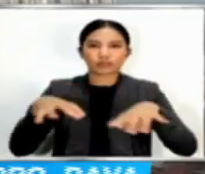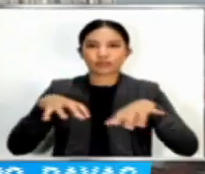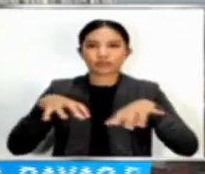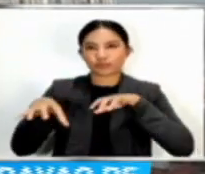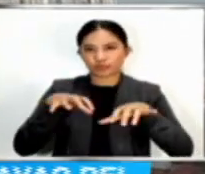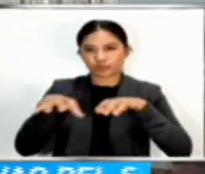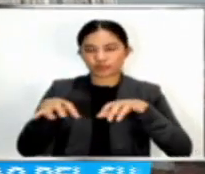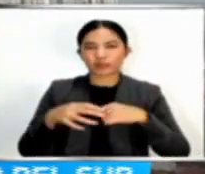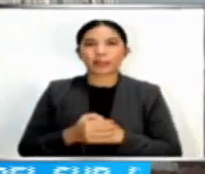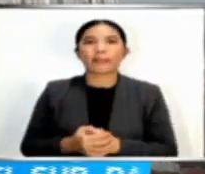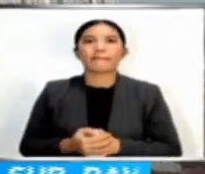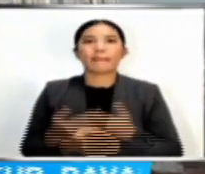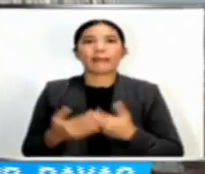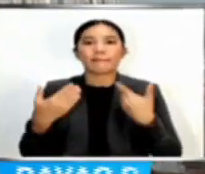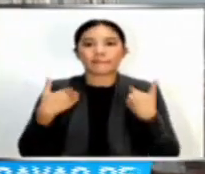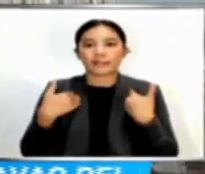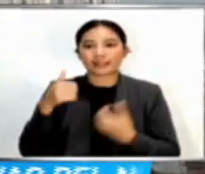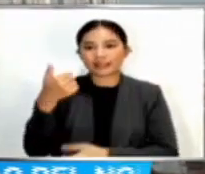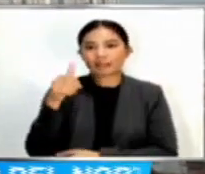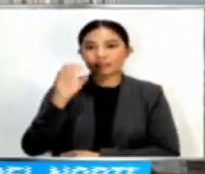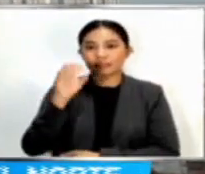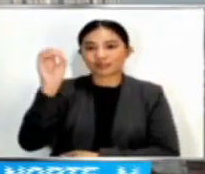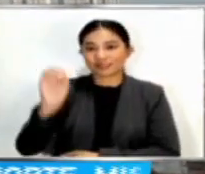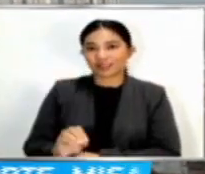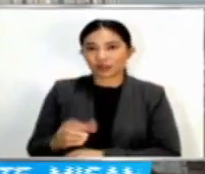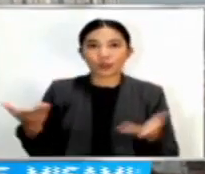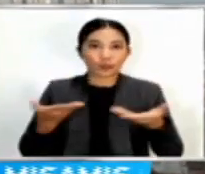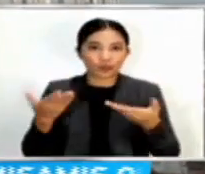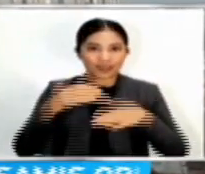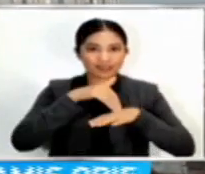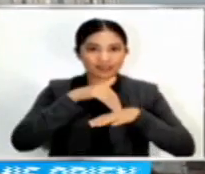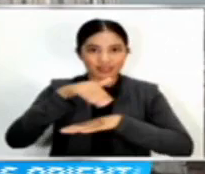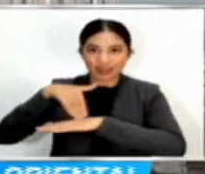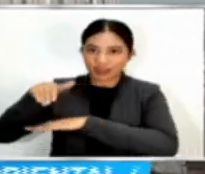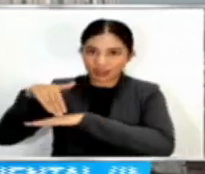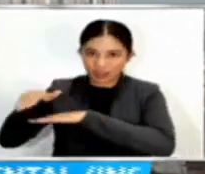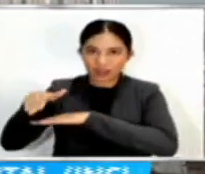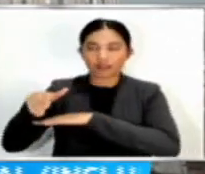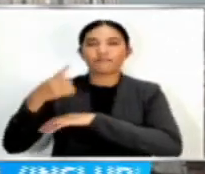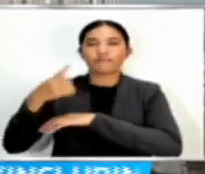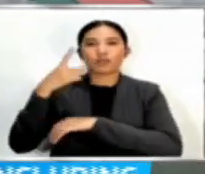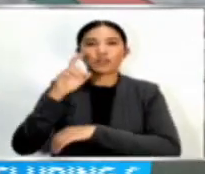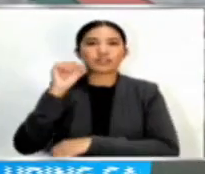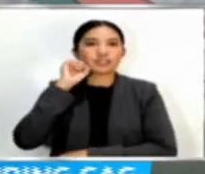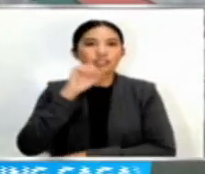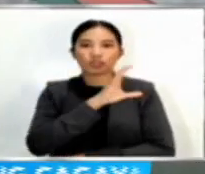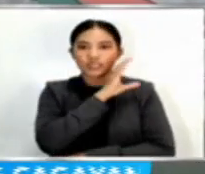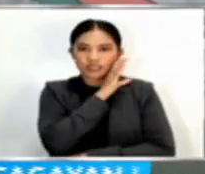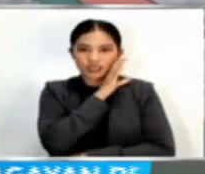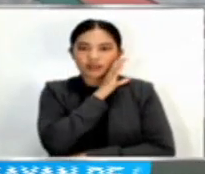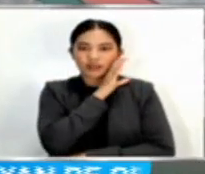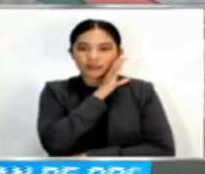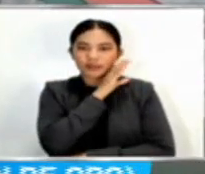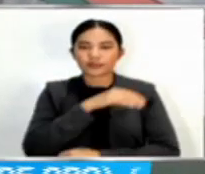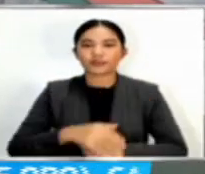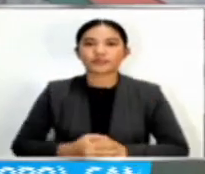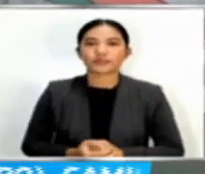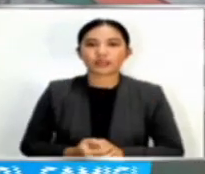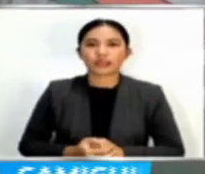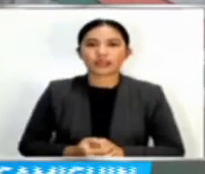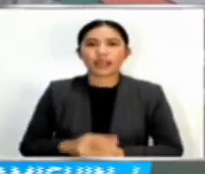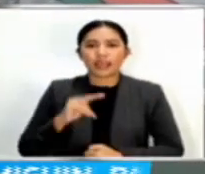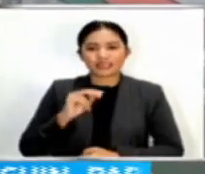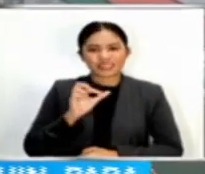natitirang 10% na alokasyon dapat ibigay naman sa mga senior citizen. Nasa NCR man ang bulto ng kaso, kapansin-pansin